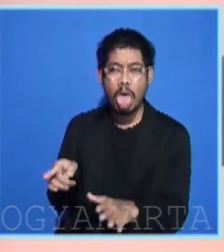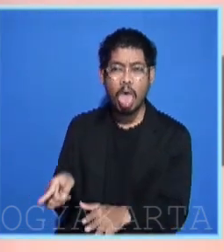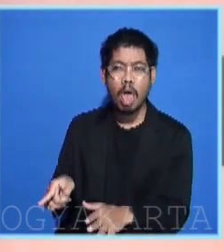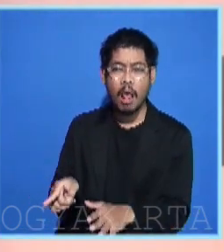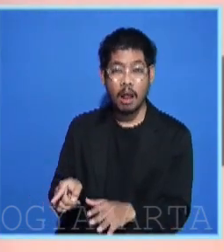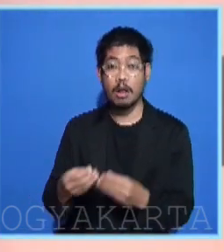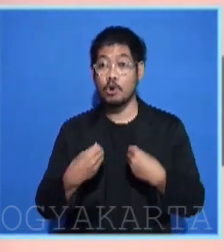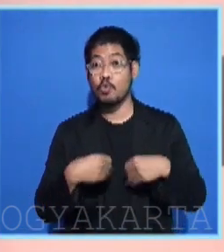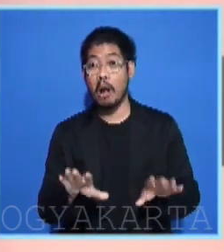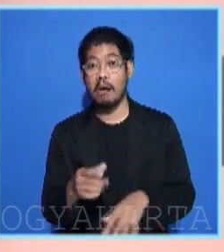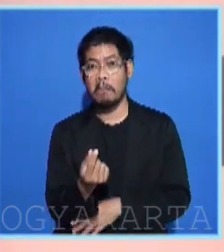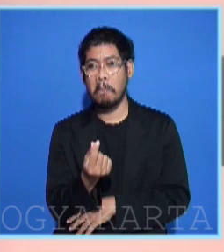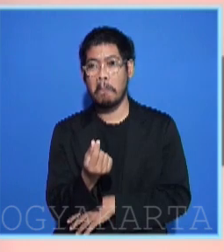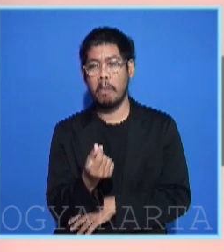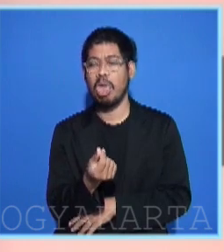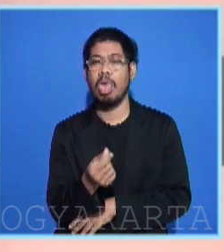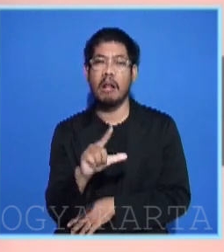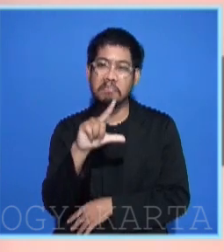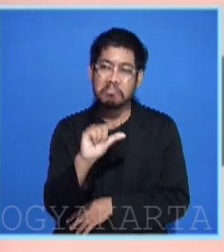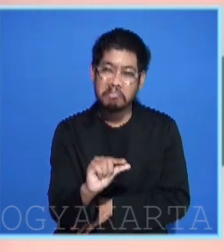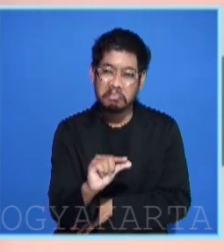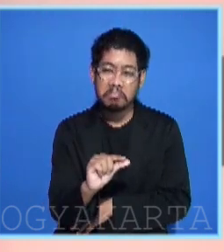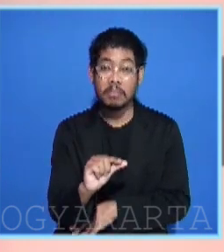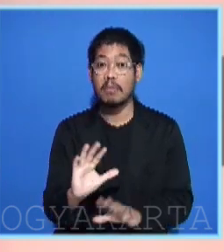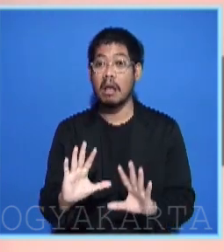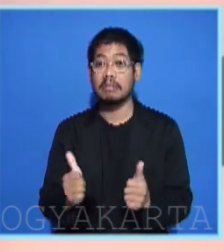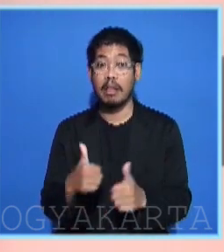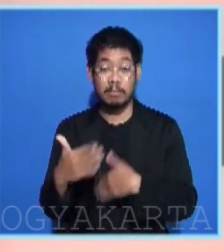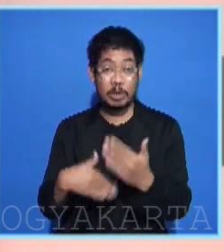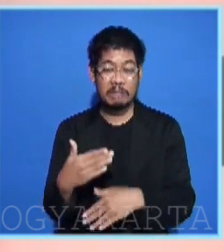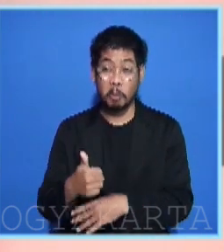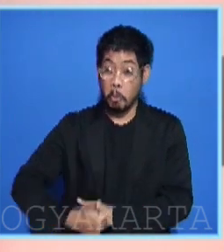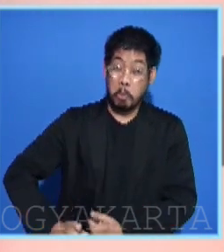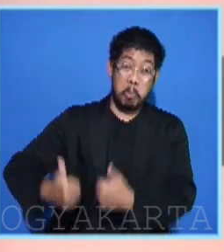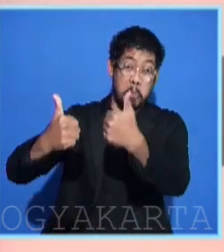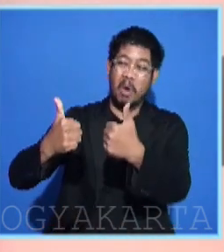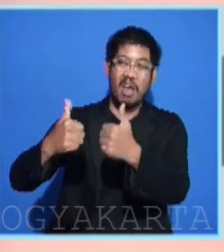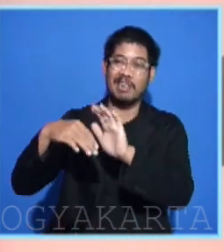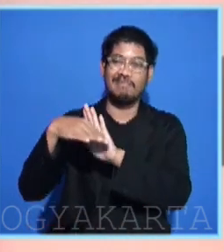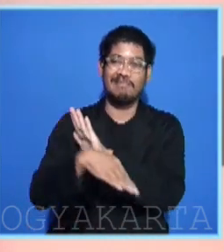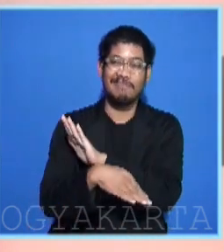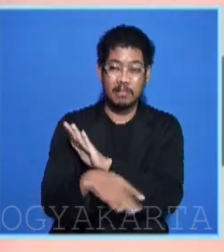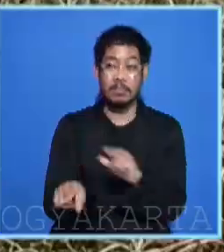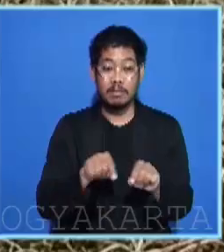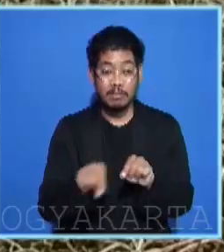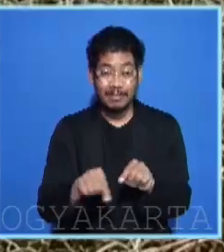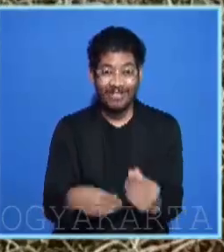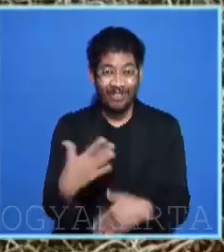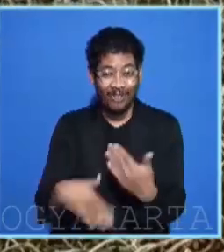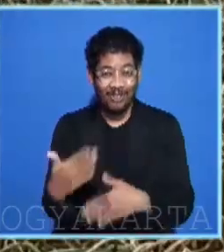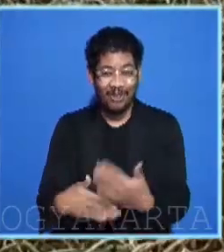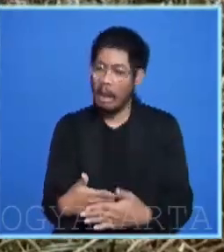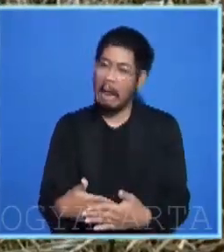dengan harga murah mereka juga mengaku Mengalami penurunan hasil produksi setelah sebagian tanaman mereka mengalami gagal panen